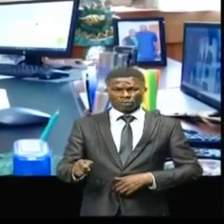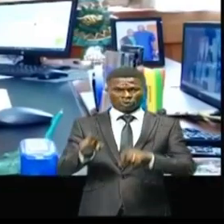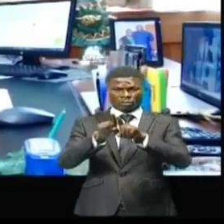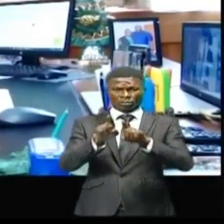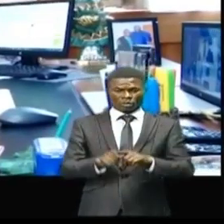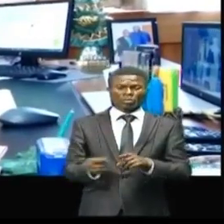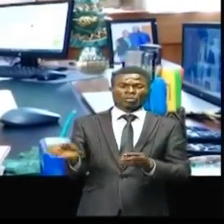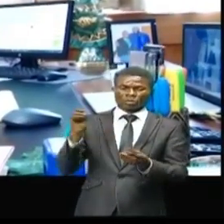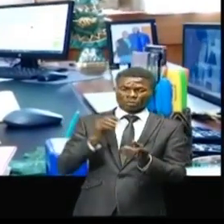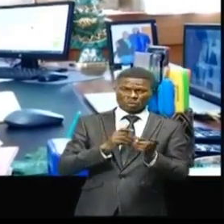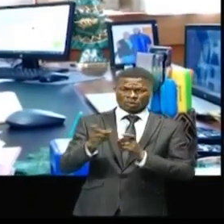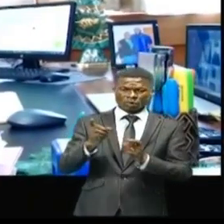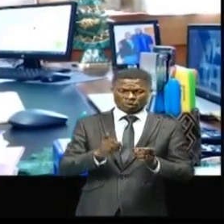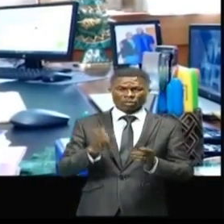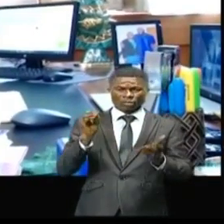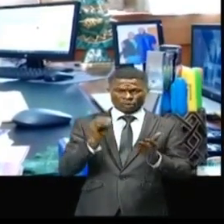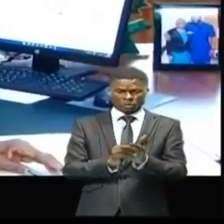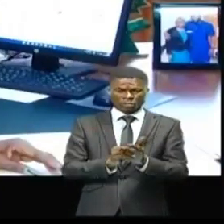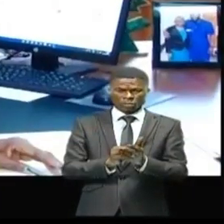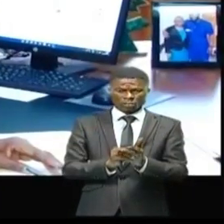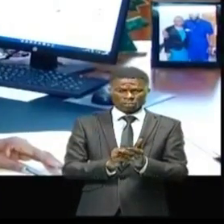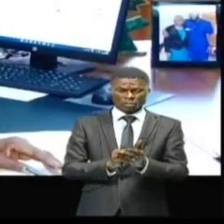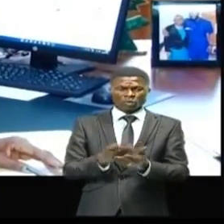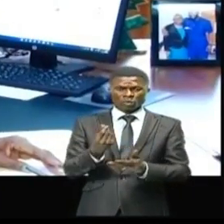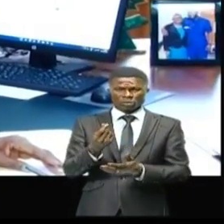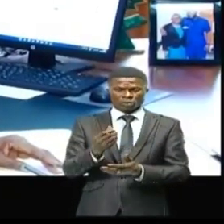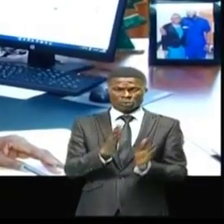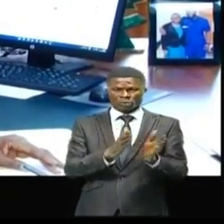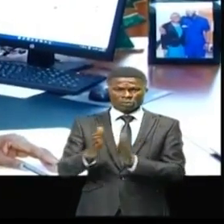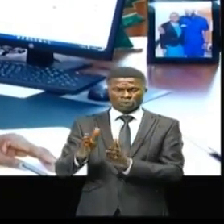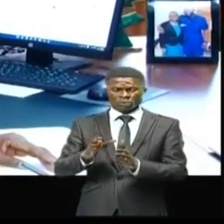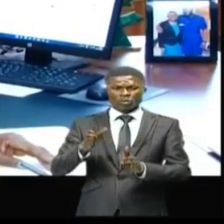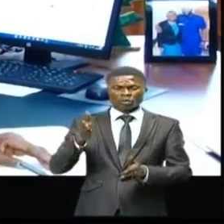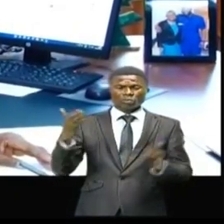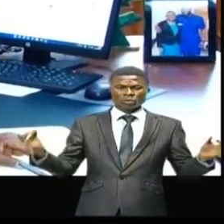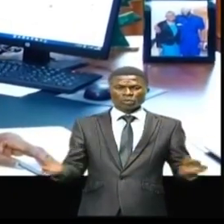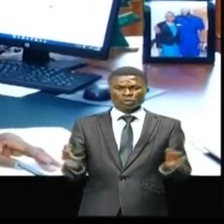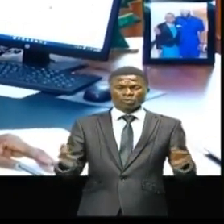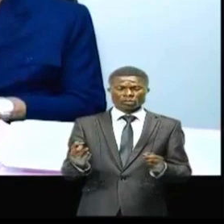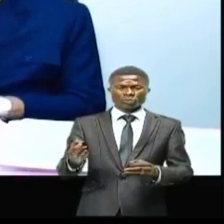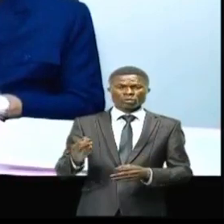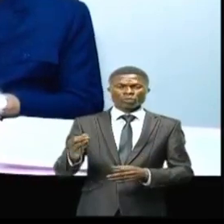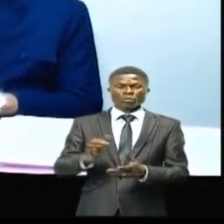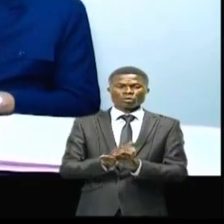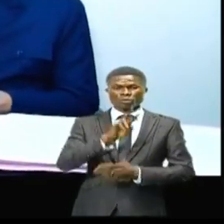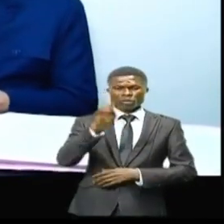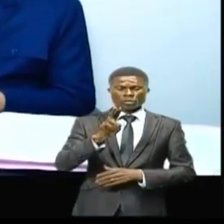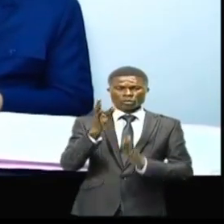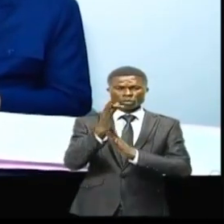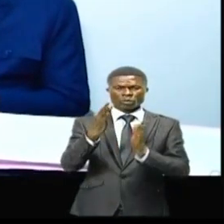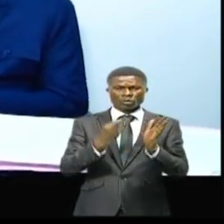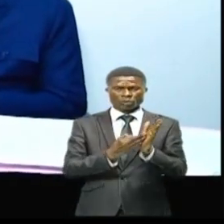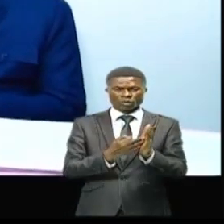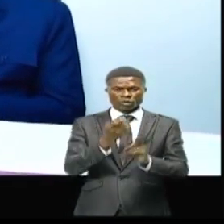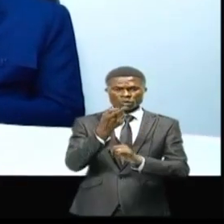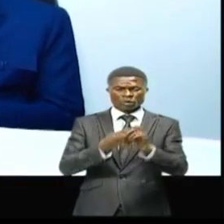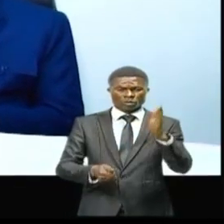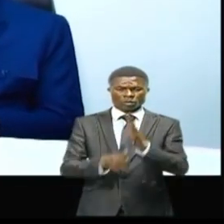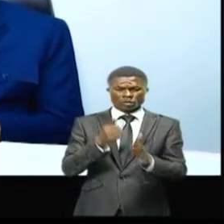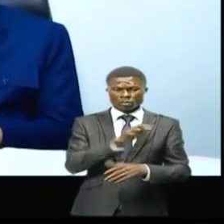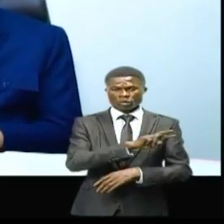réorienter à réorientant les fonds prévus pour les manifestations festives de ce vendredi 18 novembre